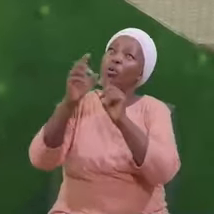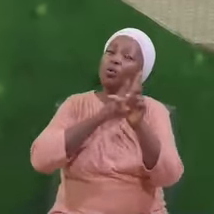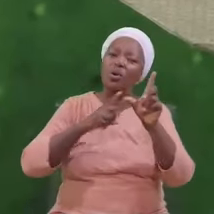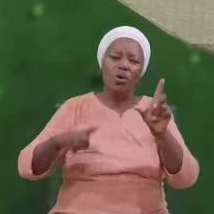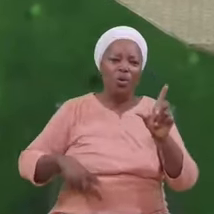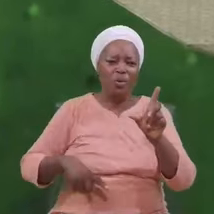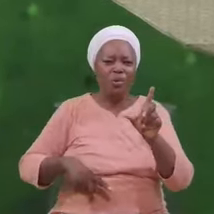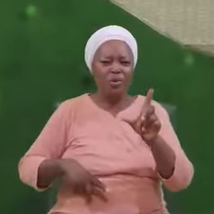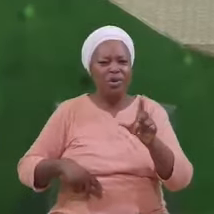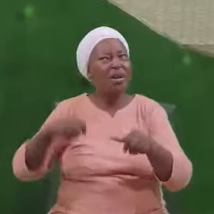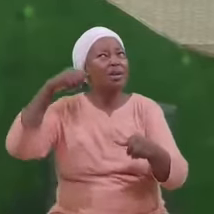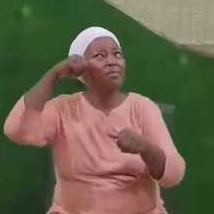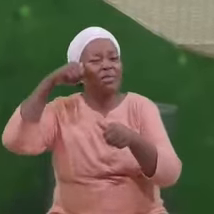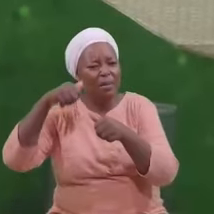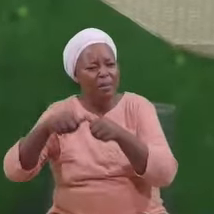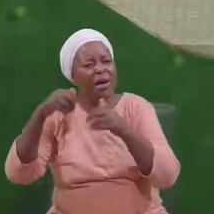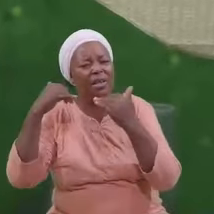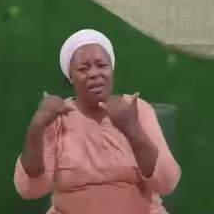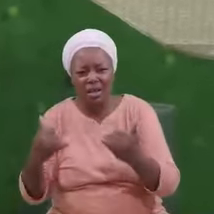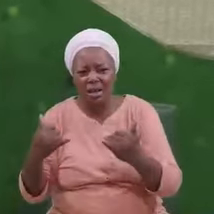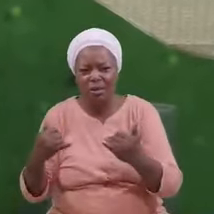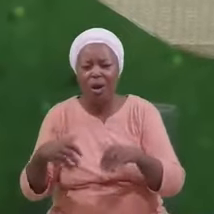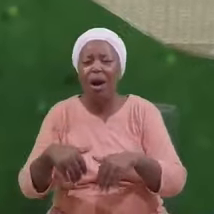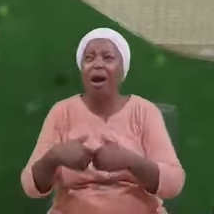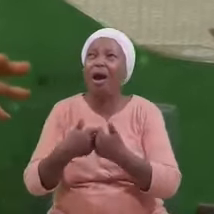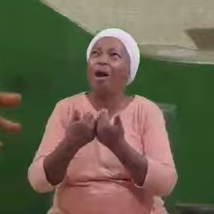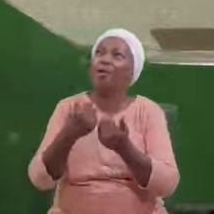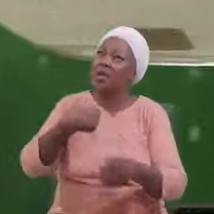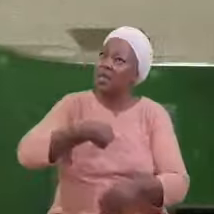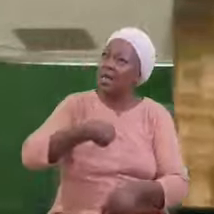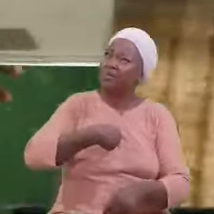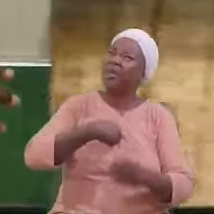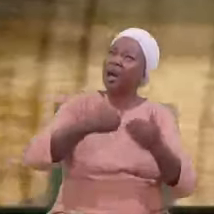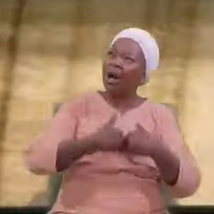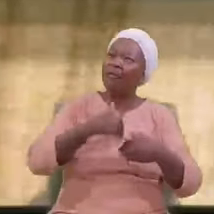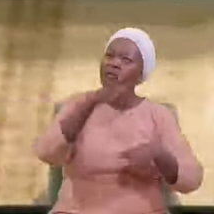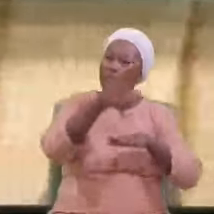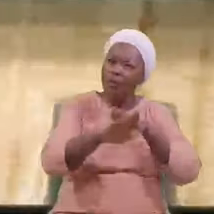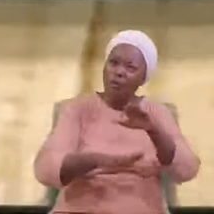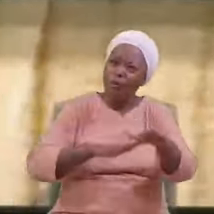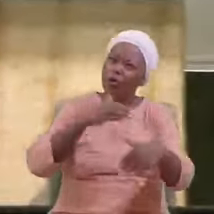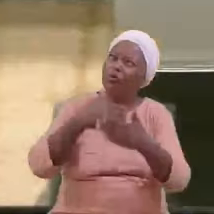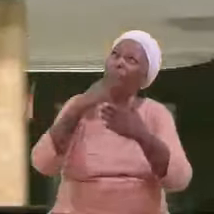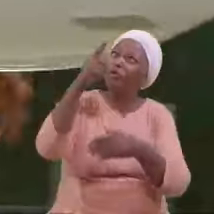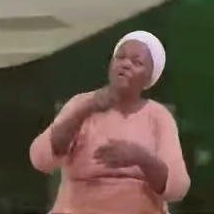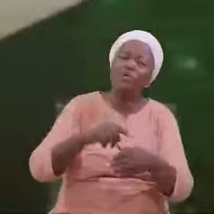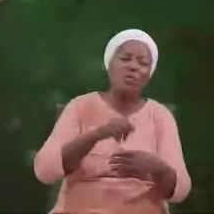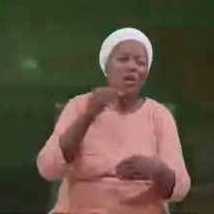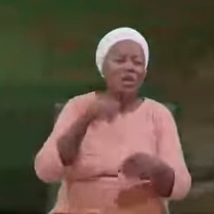souviens-toi que j'ai marché devant ta face avec